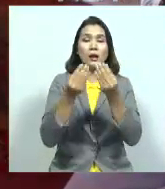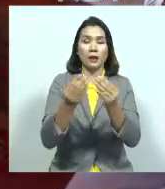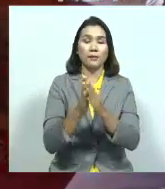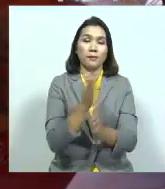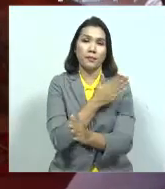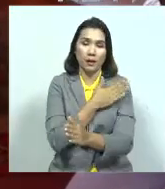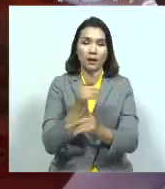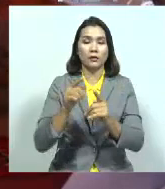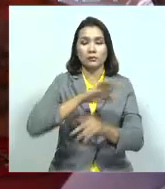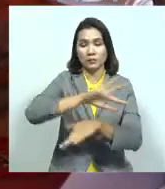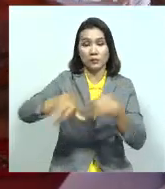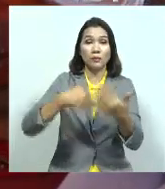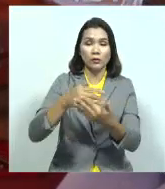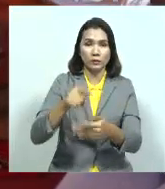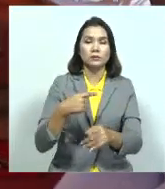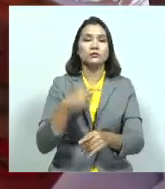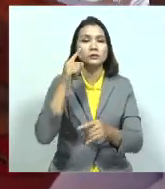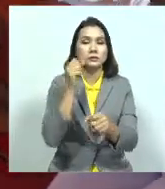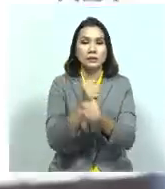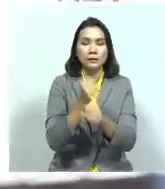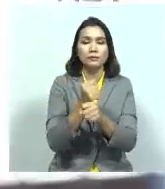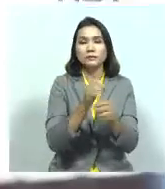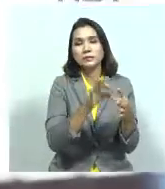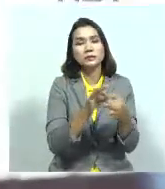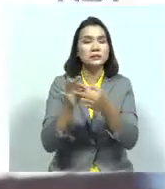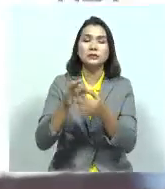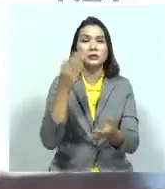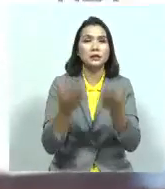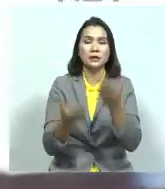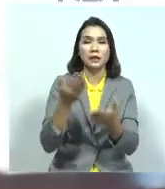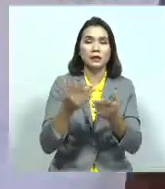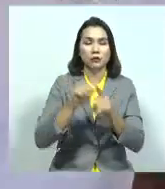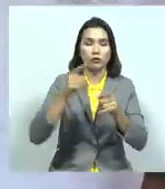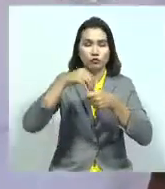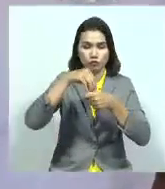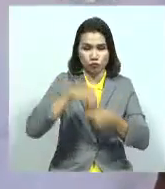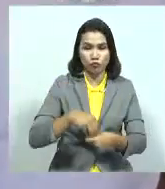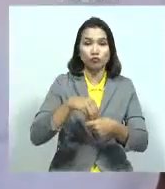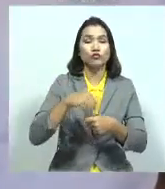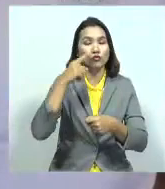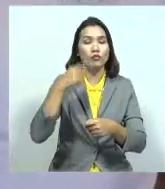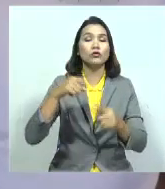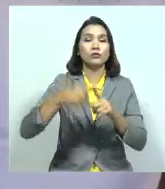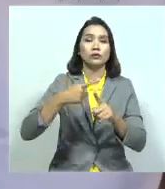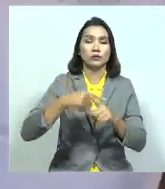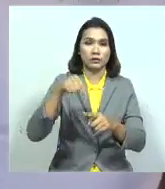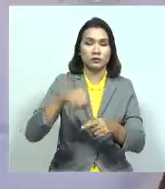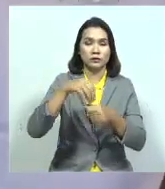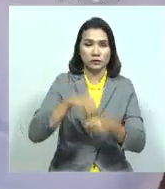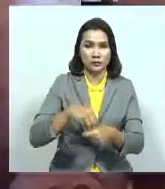เณรในพระอารามหลวงแห่งนี้ได้ใช้ประกอบศาสนกิจตลอดพรรษาตลอดพิธีเข้าพรรษาประจ